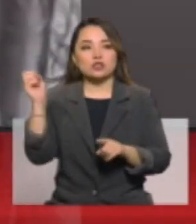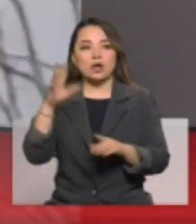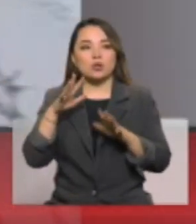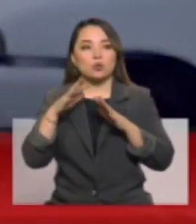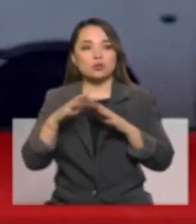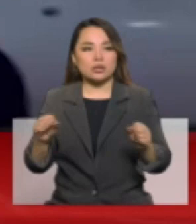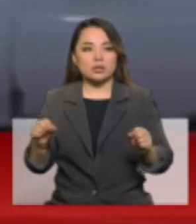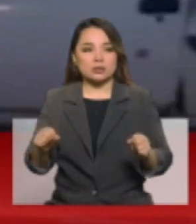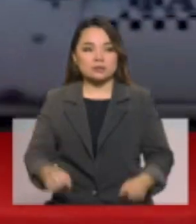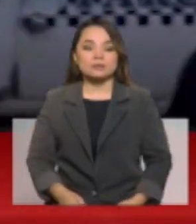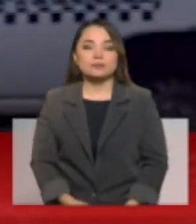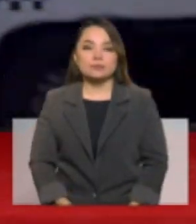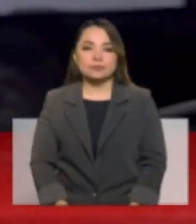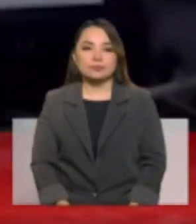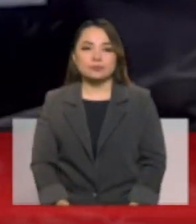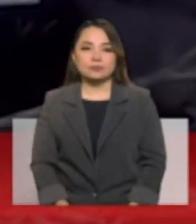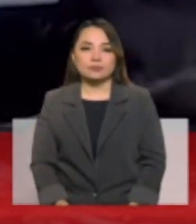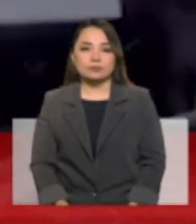өшкен.